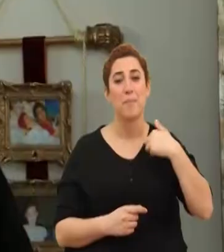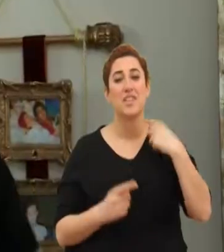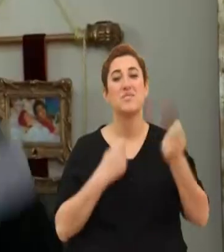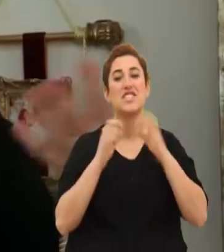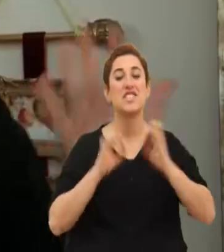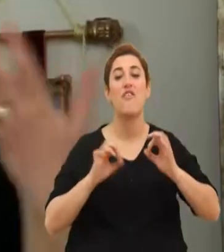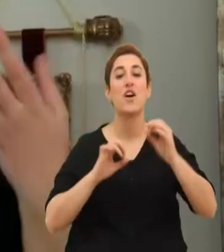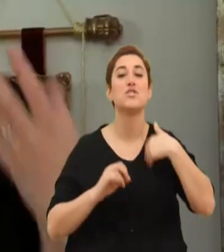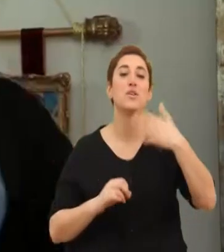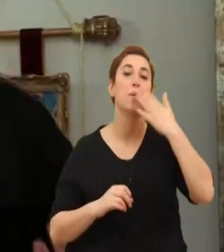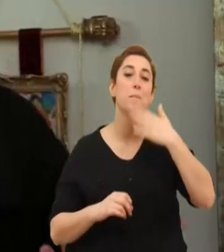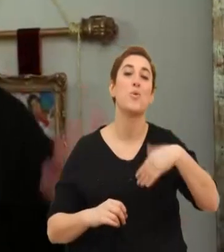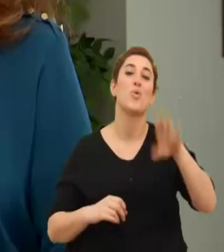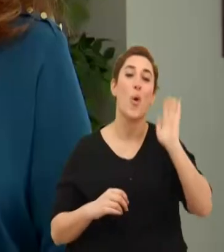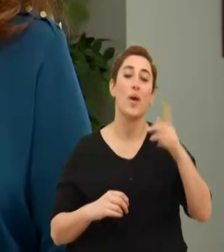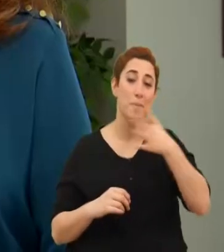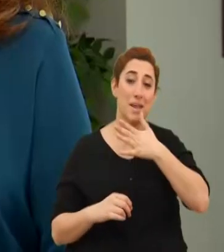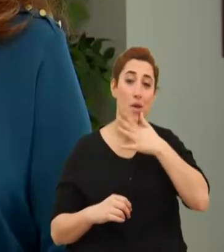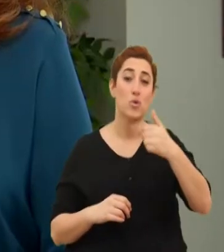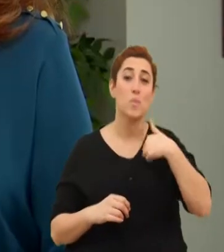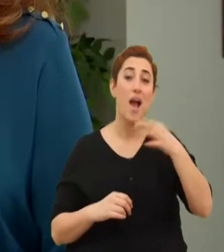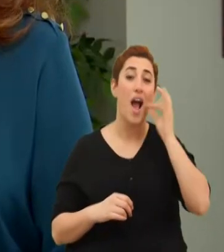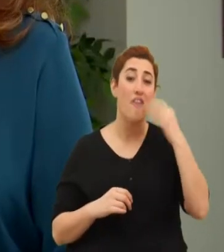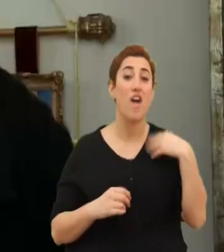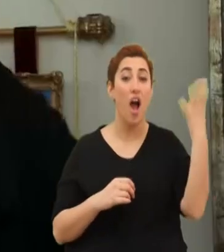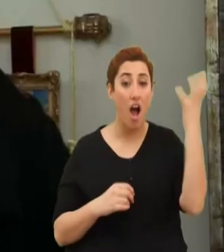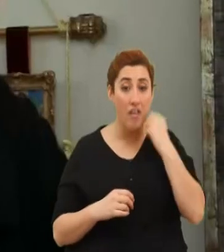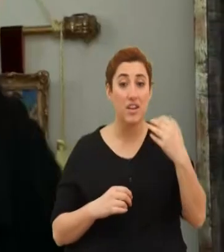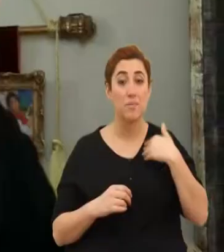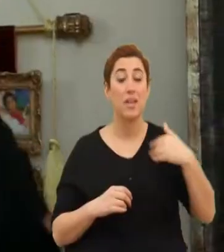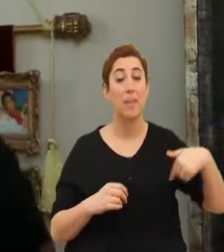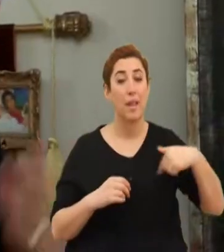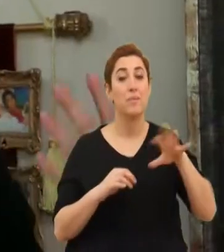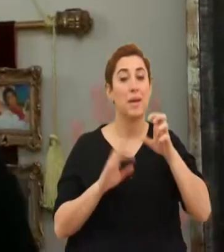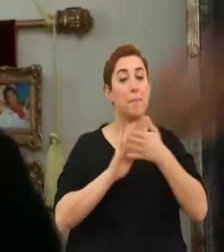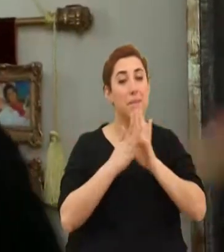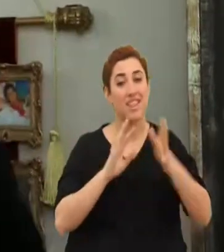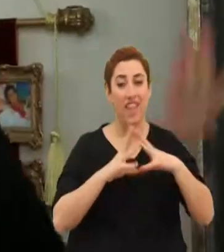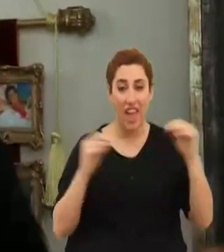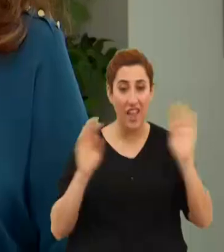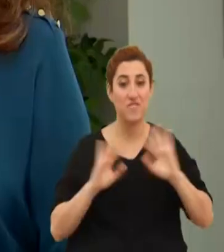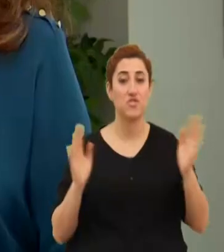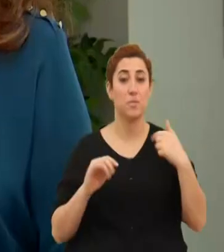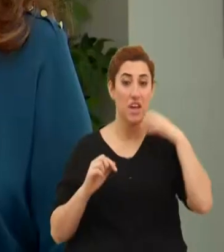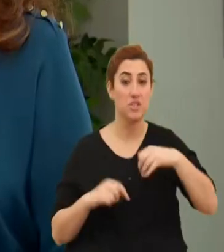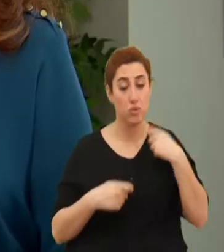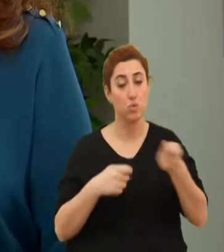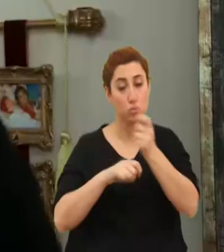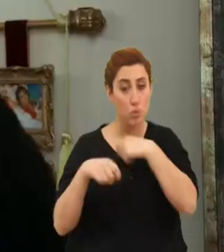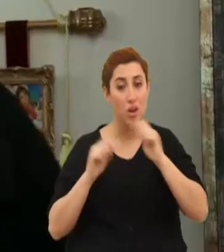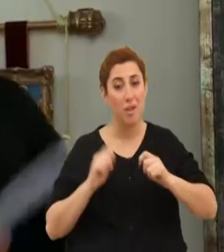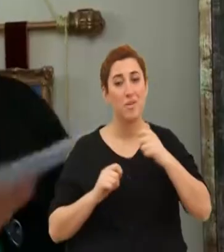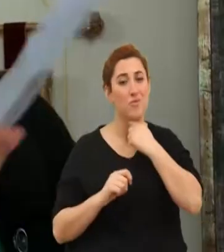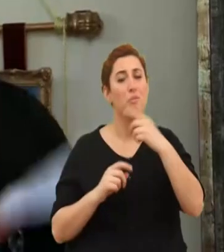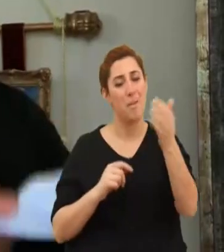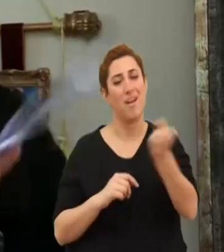iş yavaşlattığım falan yok. Yani biliyorsunuz ben kahveyi de aldırdım. Belim falan da ağrımıyor. Yani geçti bile ağrısı. Ben şimdi ortalığı süpürürüm.